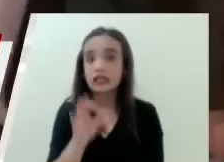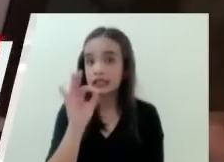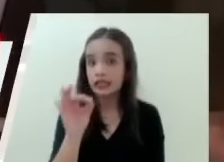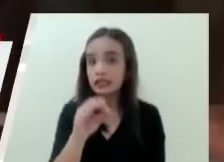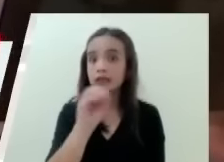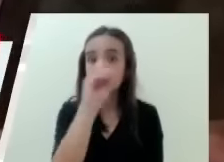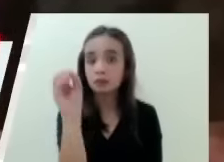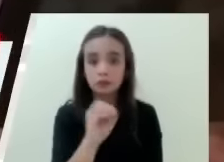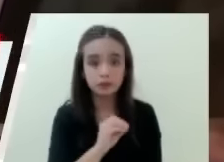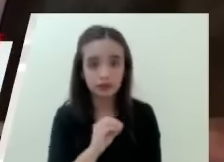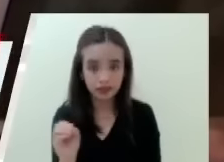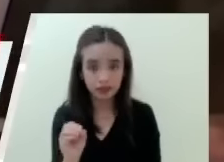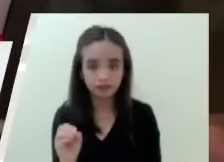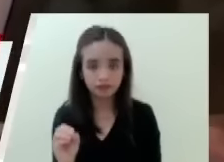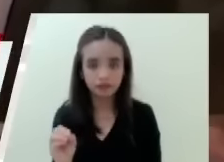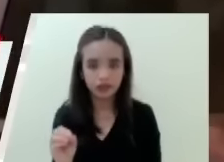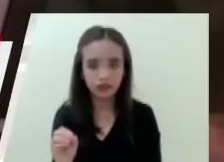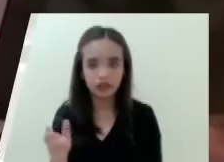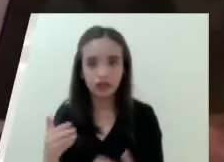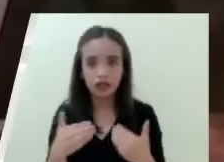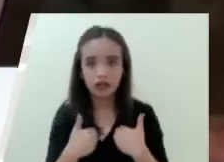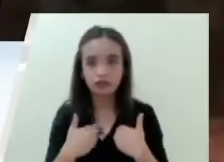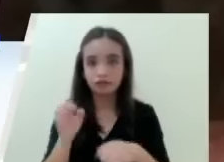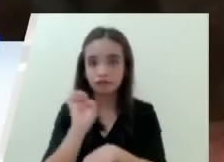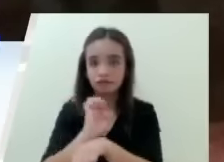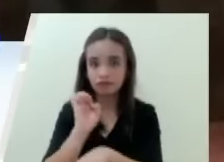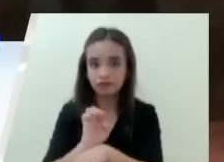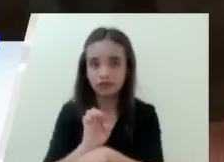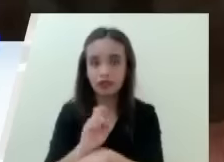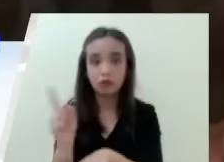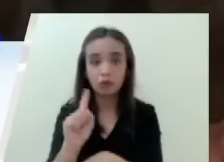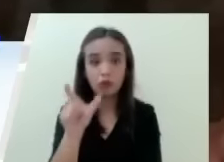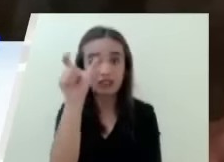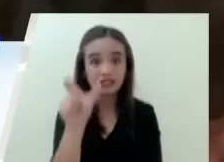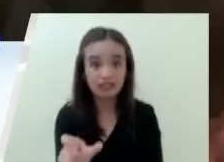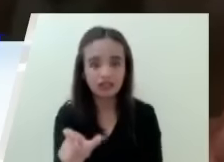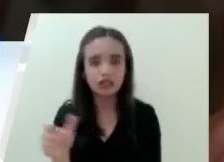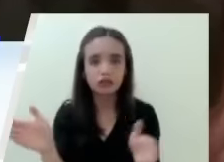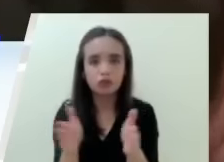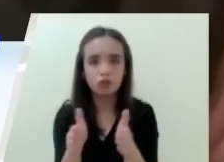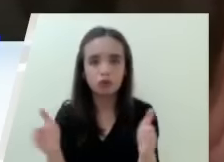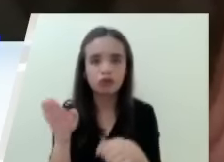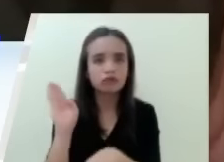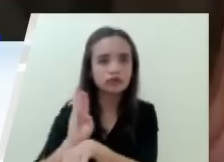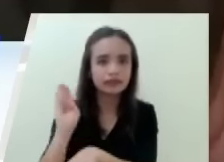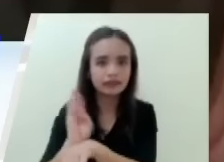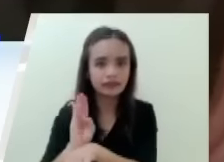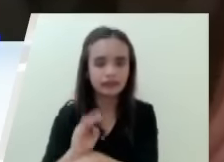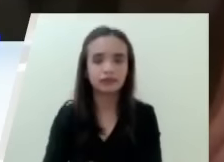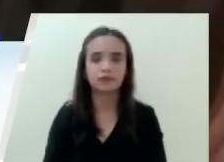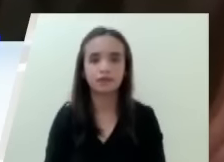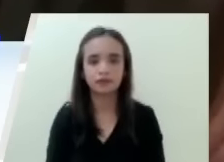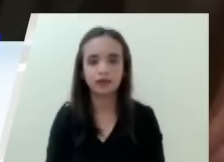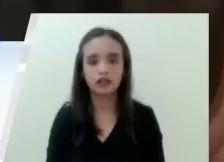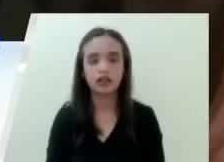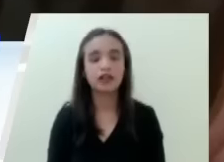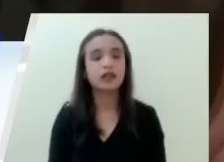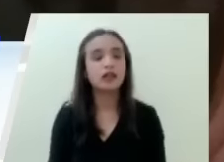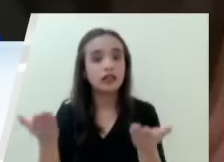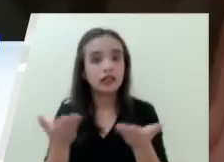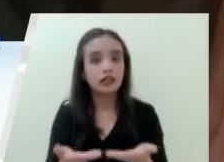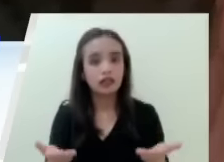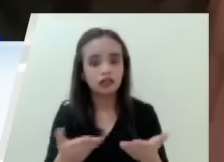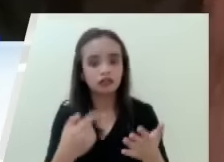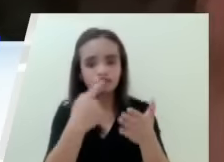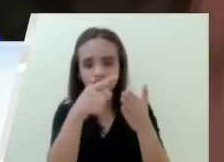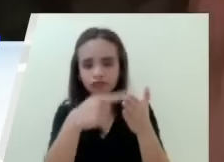mga existing enterprises ay nasa kategorya ng micro, small and medium enterprises. So sa atin pong pagtitingin sa pangangailangan